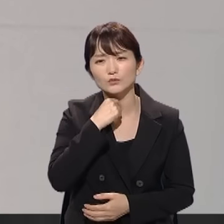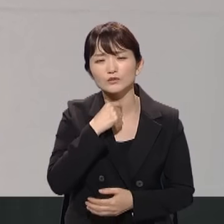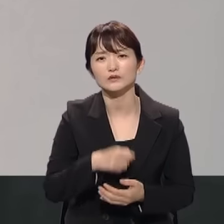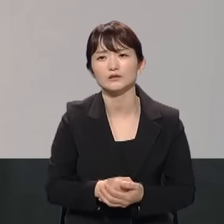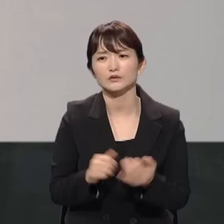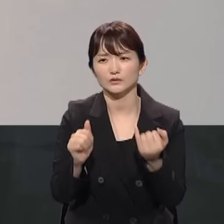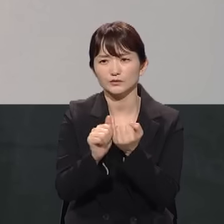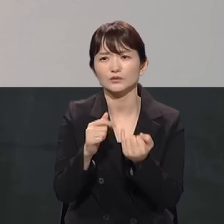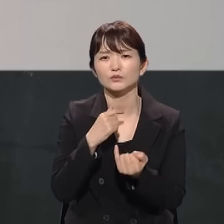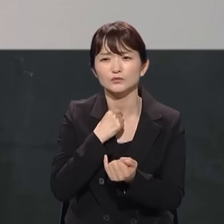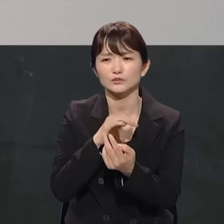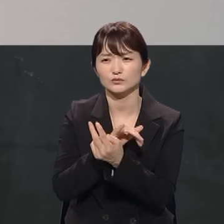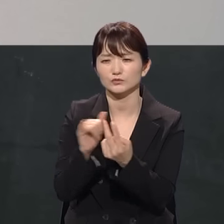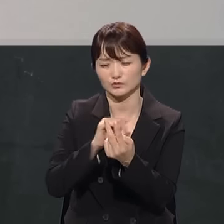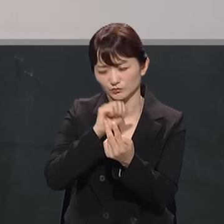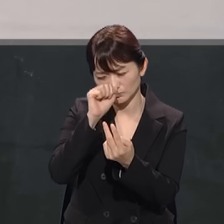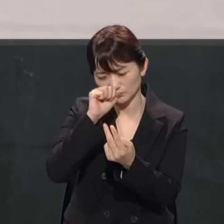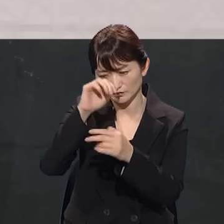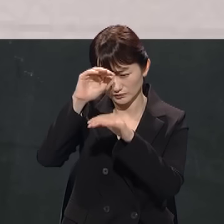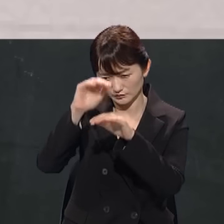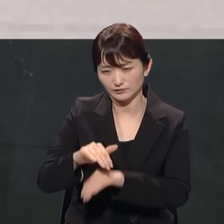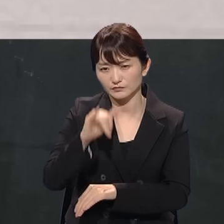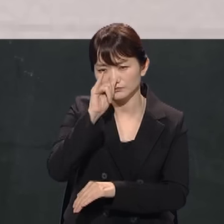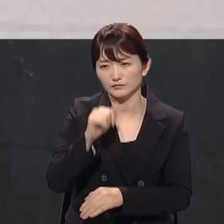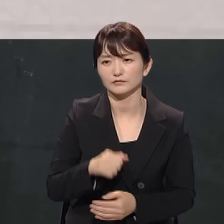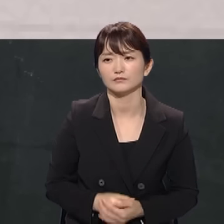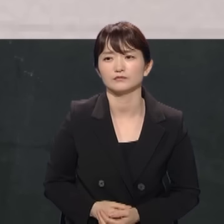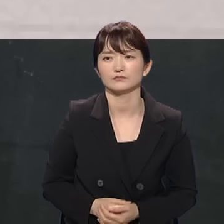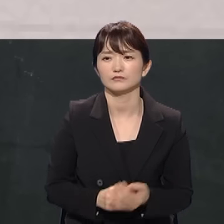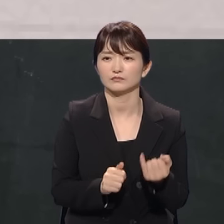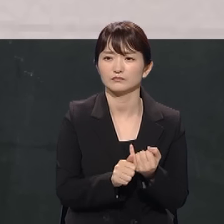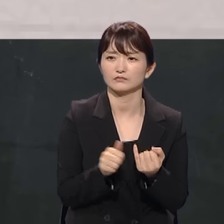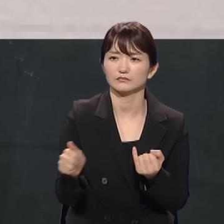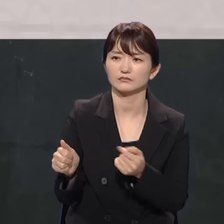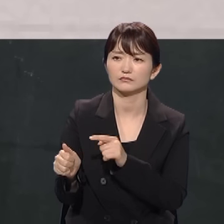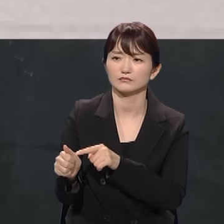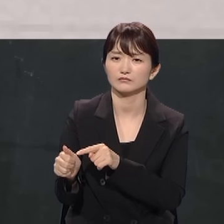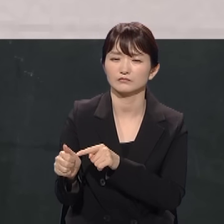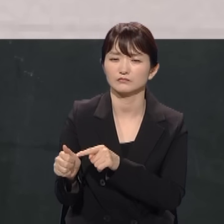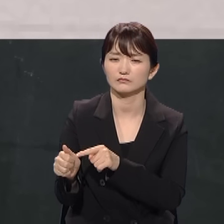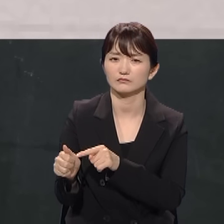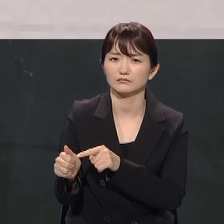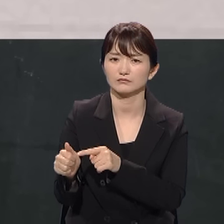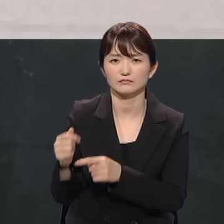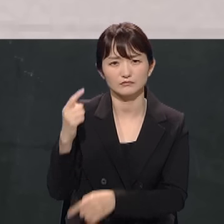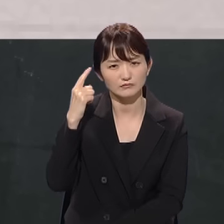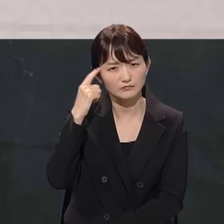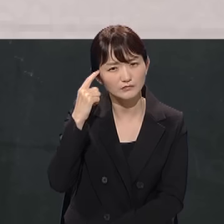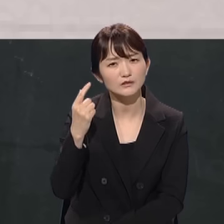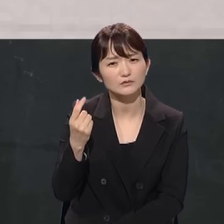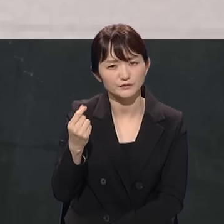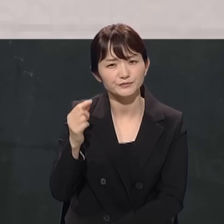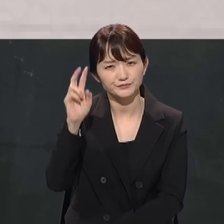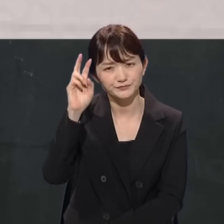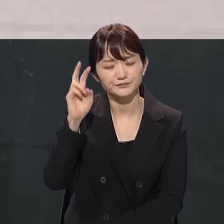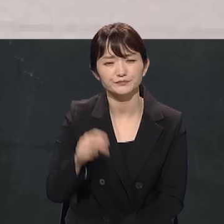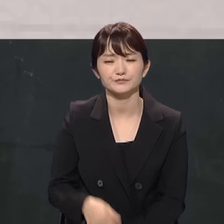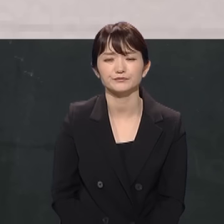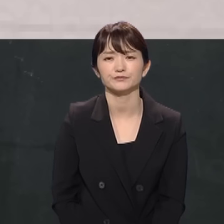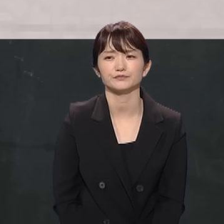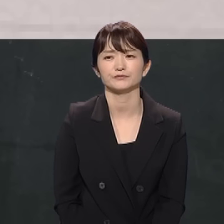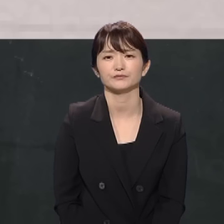계속 좋아하는 듯한 그런 내용만 있었다라는 거죠. 근데 이것도 역시 그 남편의 그 코치 역시도 마찬가지 상황 아니겠습니까? 이